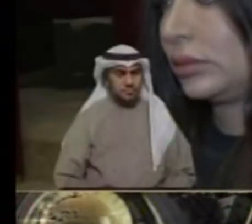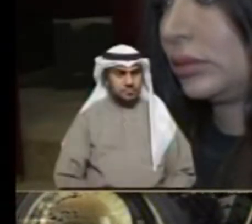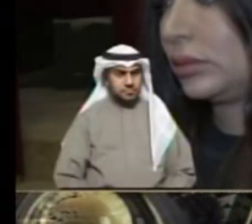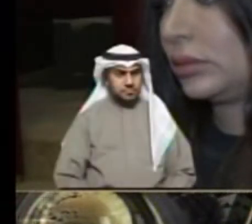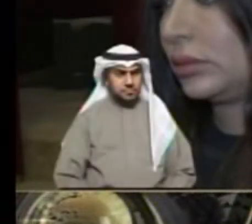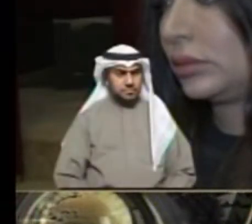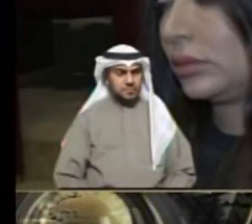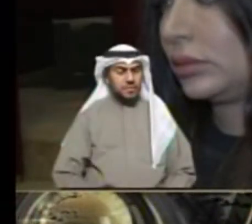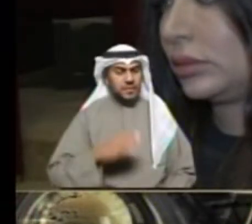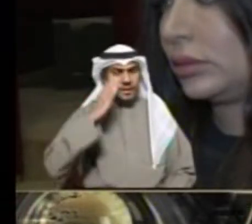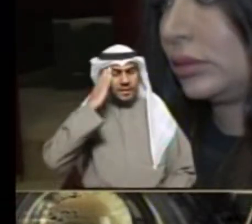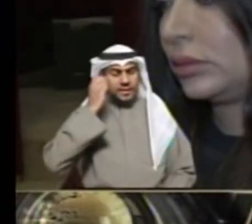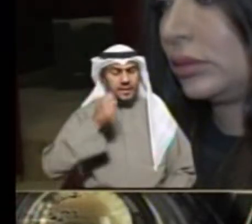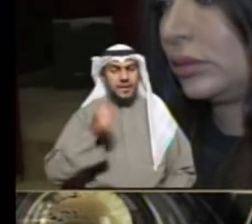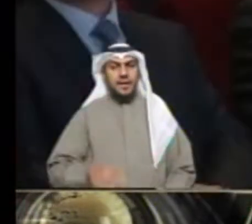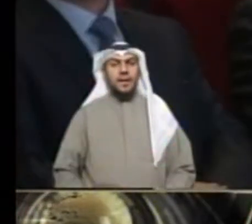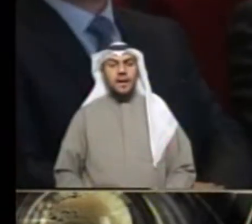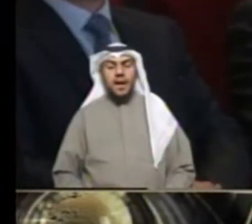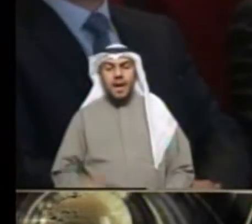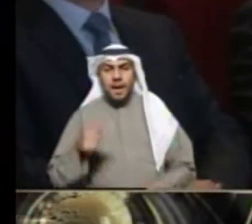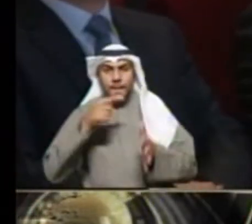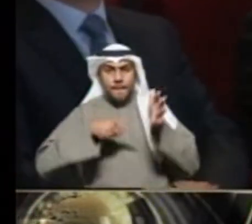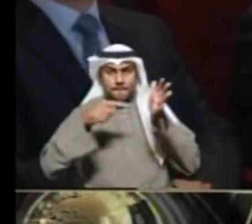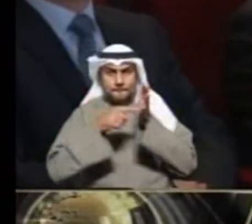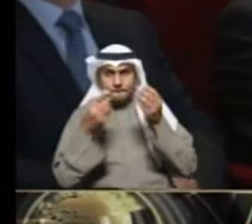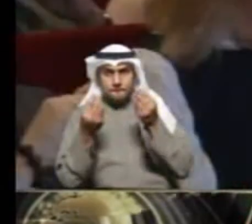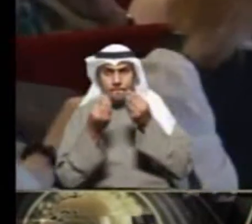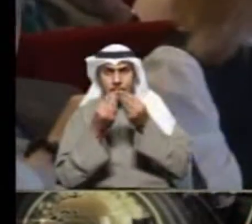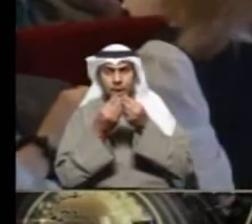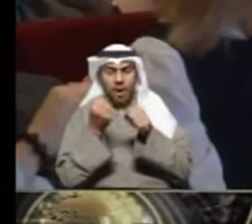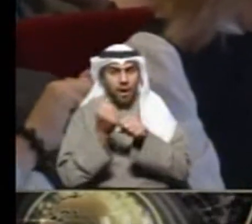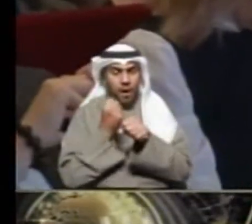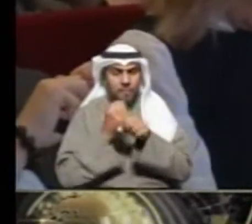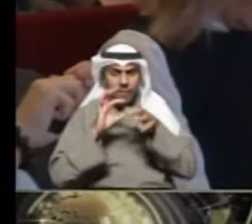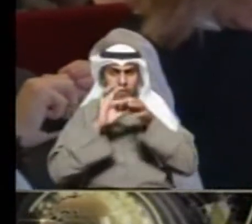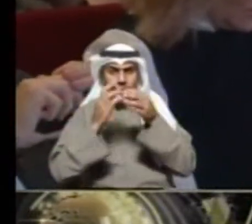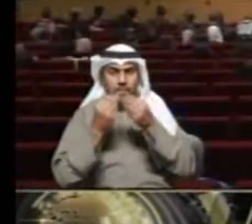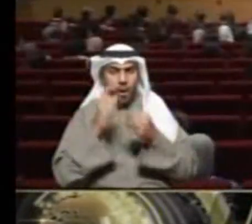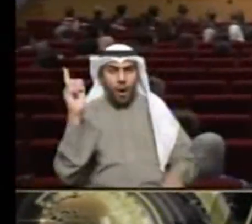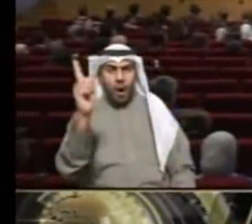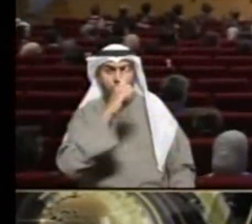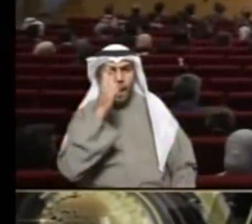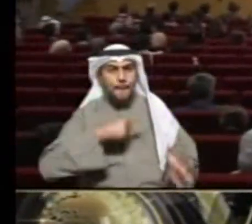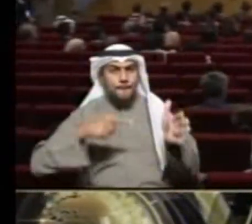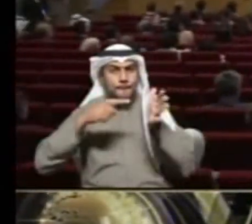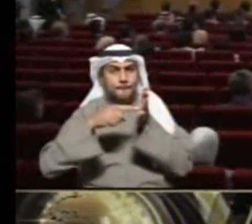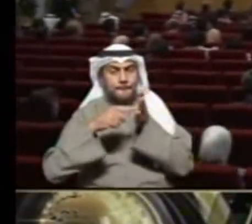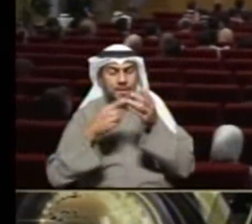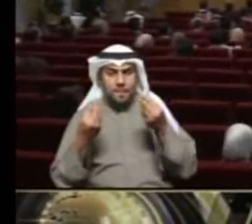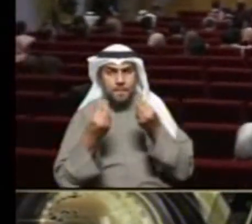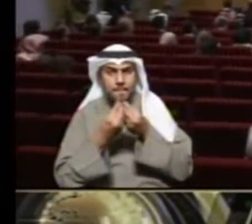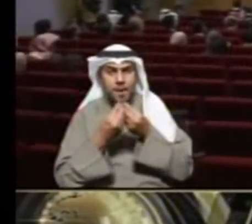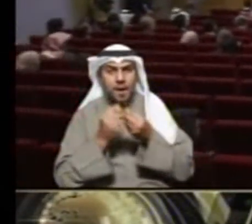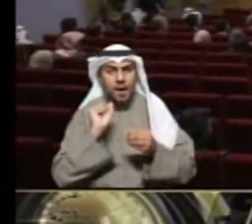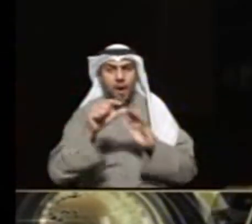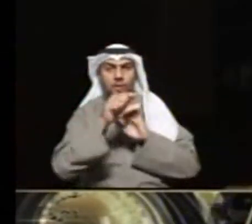مون للمواطنة باختصار ينادي بالمواطنة العالمية وأن يتعامل الجميع مع العالم كوطن جماعي. هناك